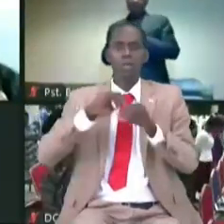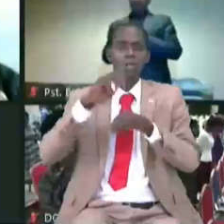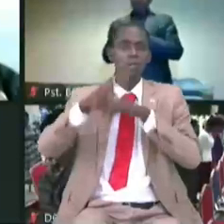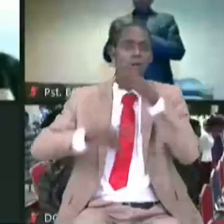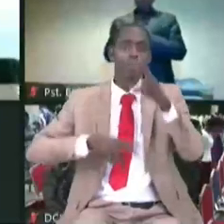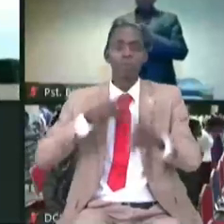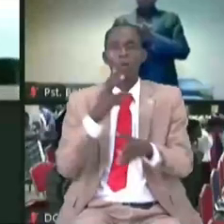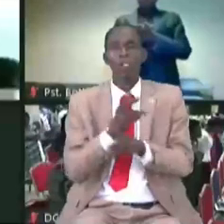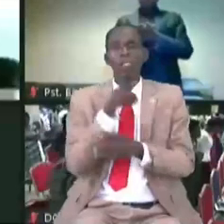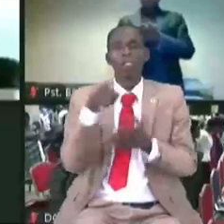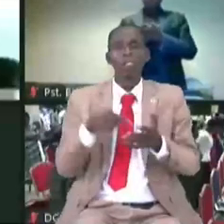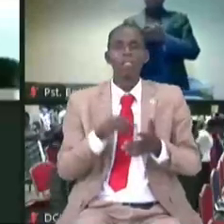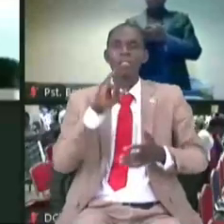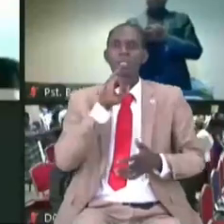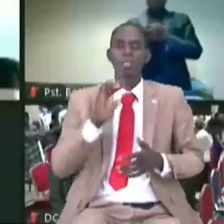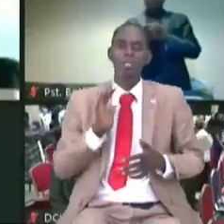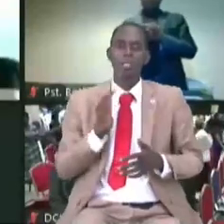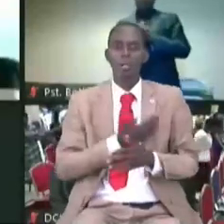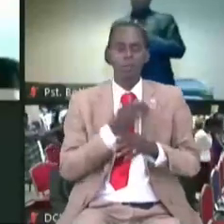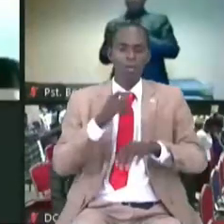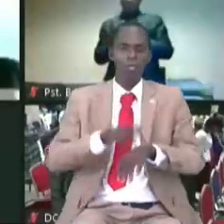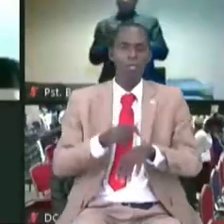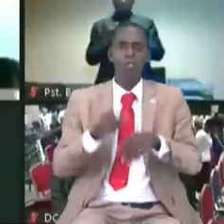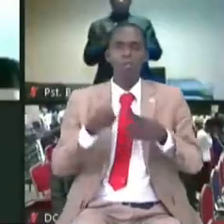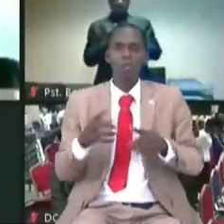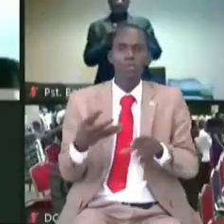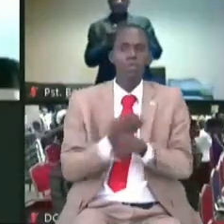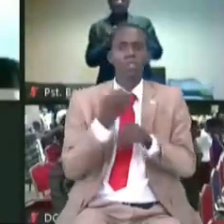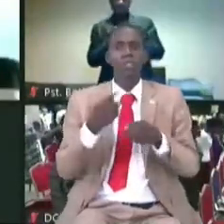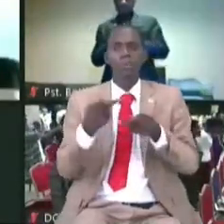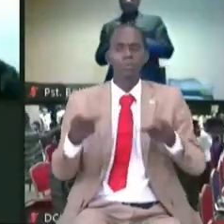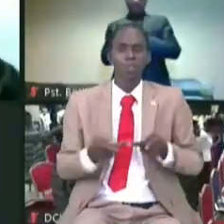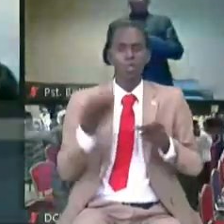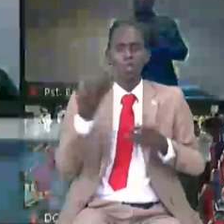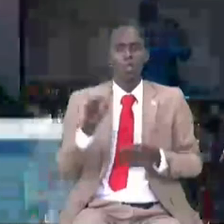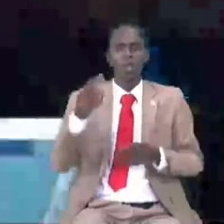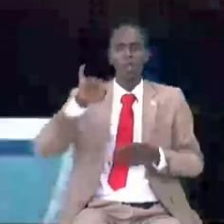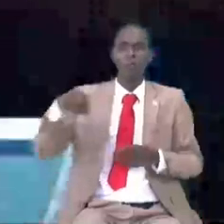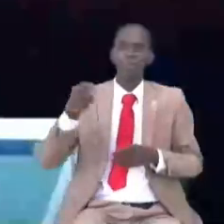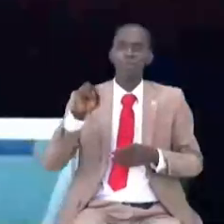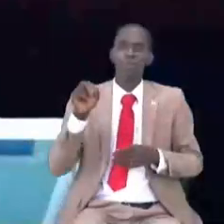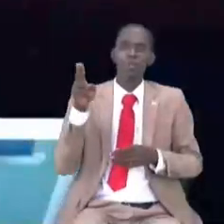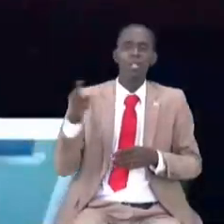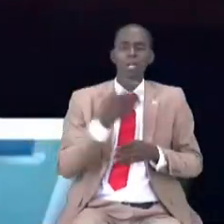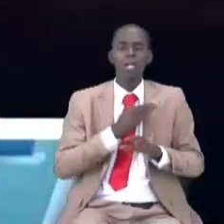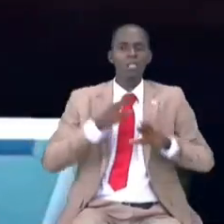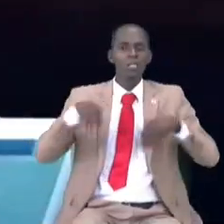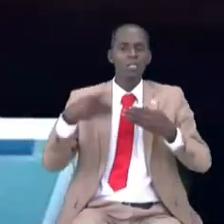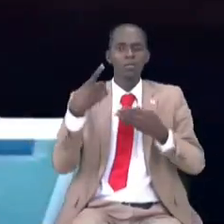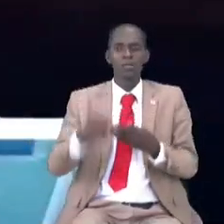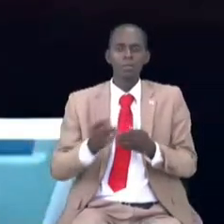de prendre la place de Jonas et de tourner la prédication directe.